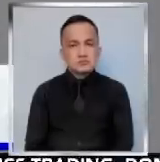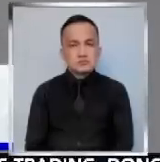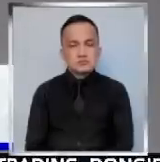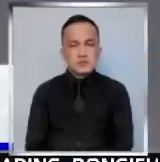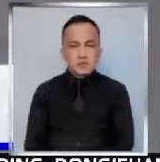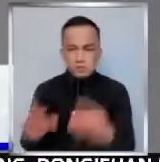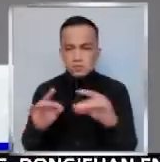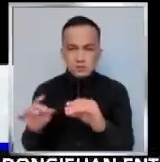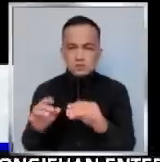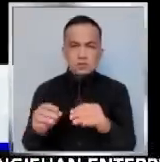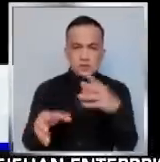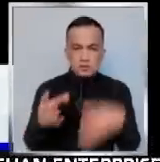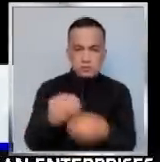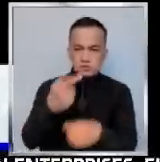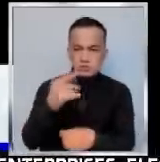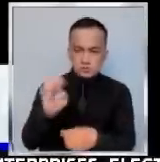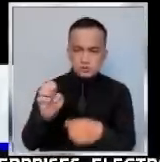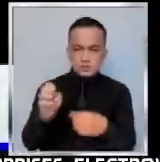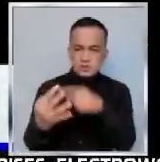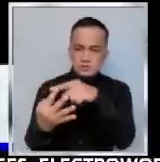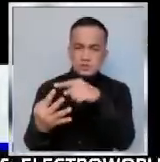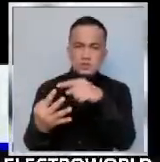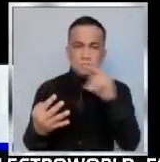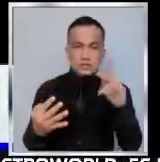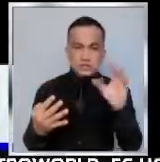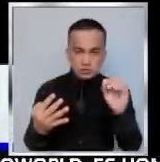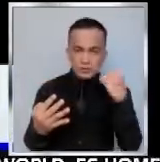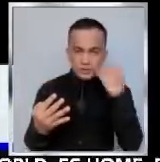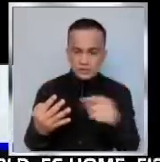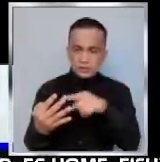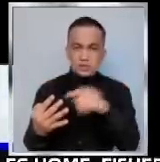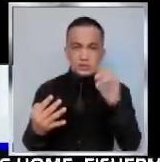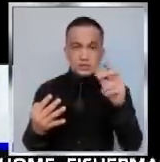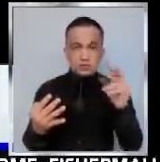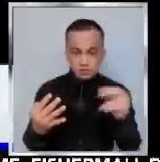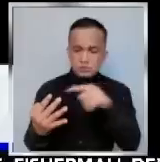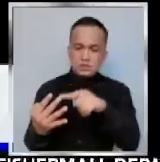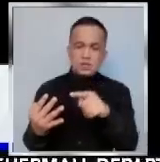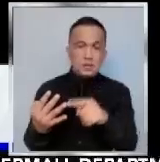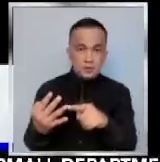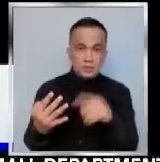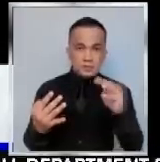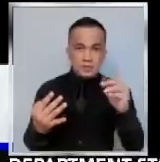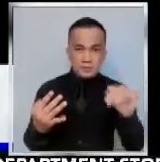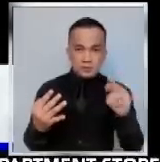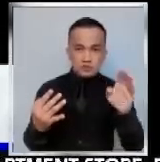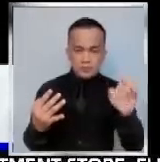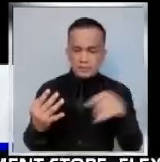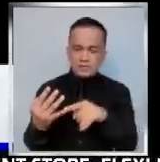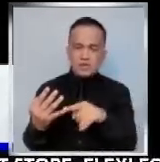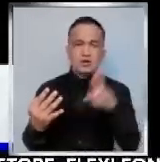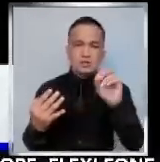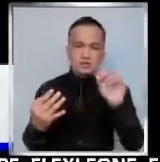Bukod kay George, namatay din sina Narciso Calayag Jr., Gerson Resurrection, Marby Bartolome at Troy Justin